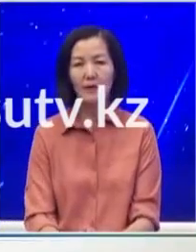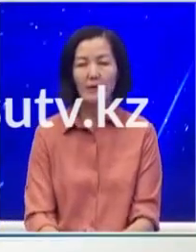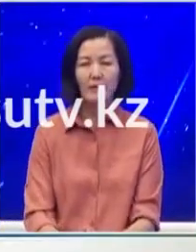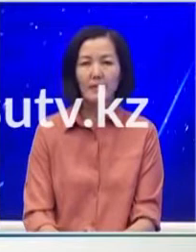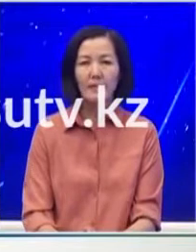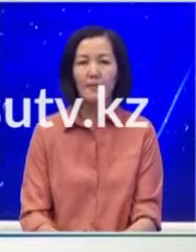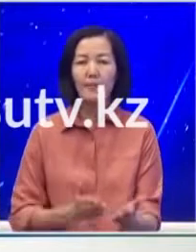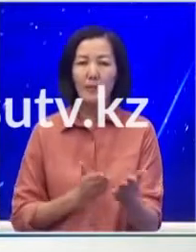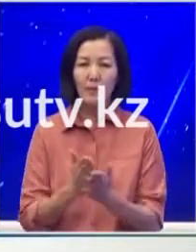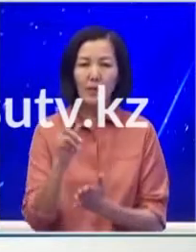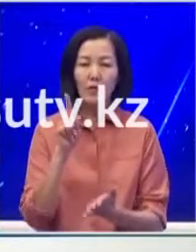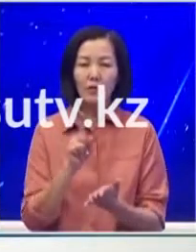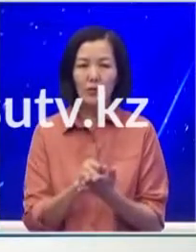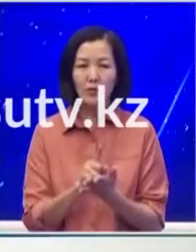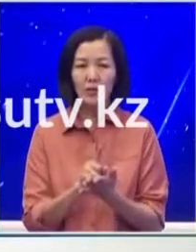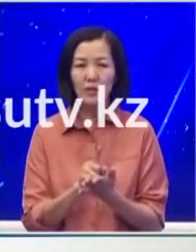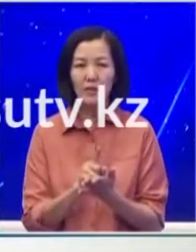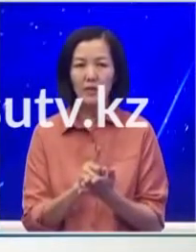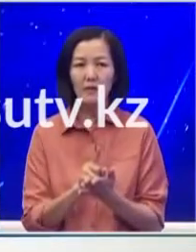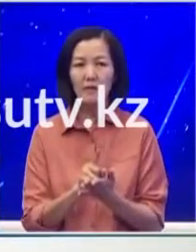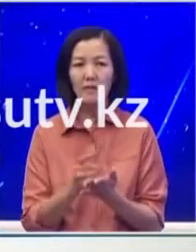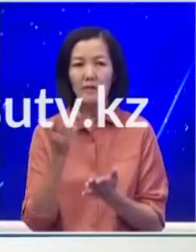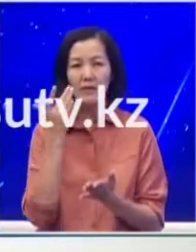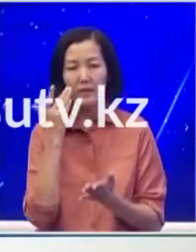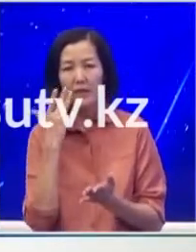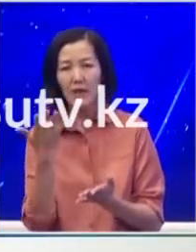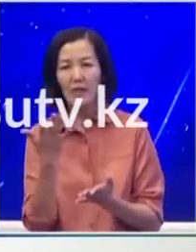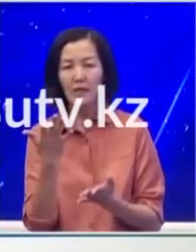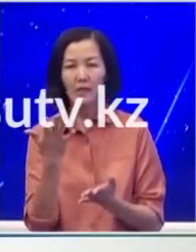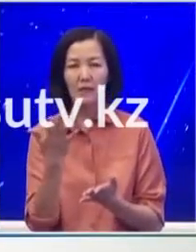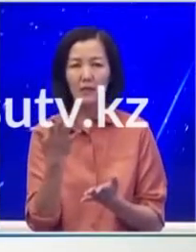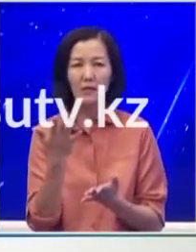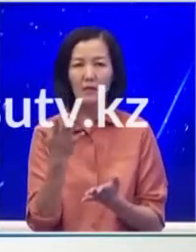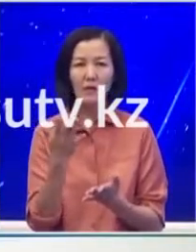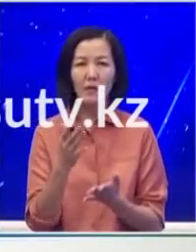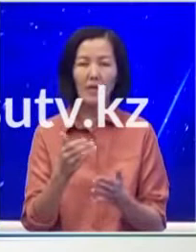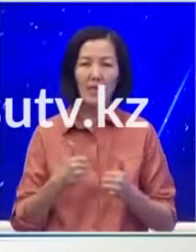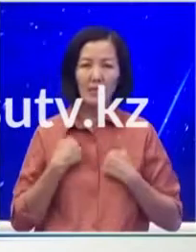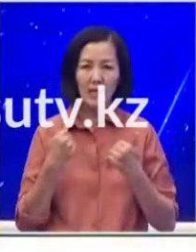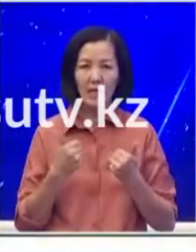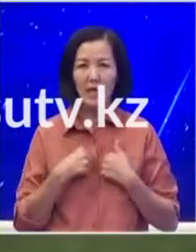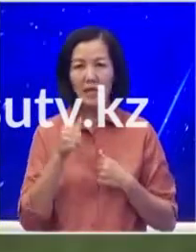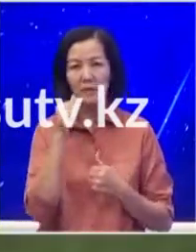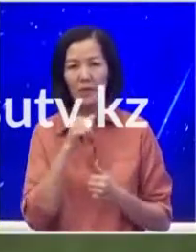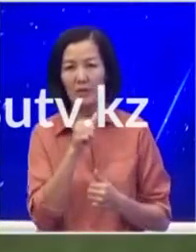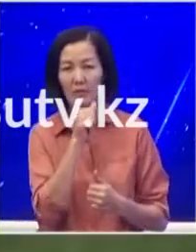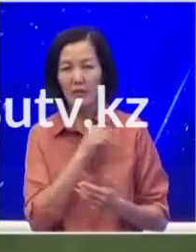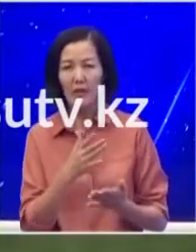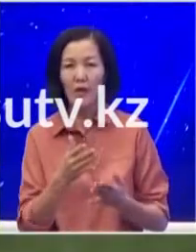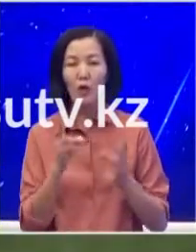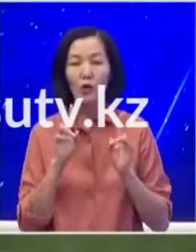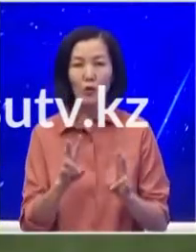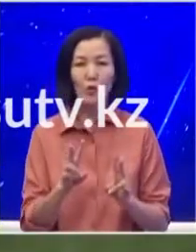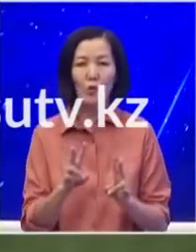Занимая политическую должность, многие люди постоянно оглядывались на отношение партии к данному вопросу и старались адаптировать под него свои действия. Но она